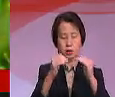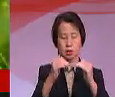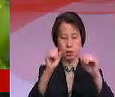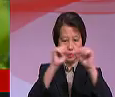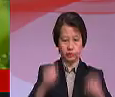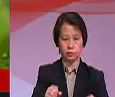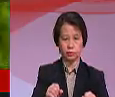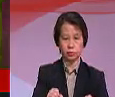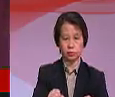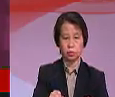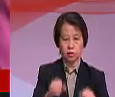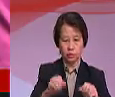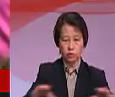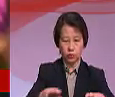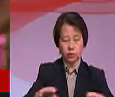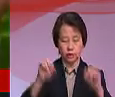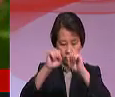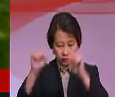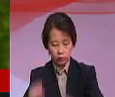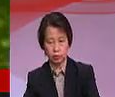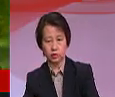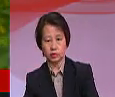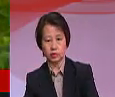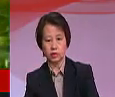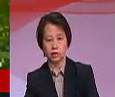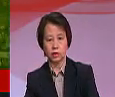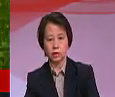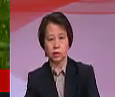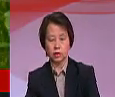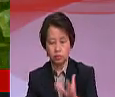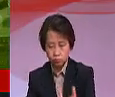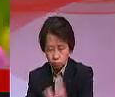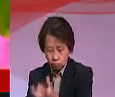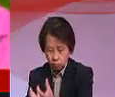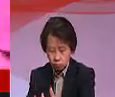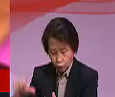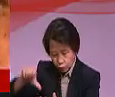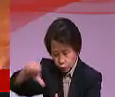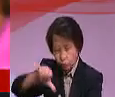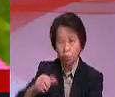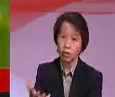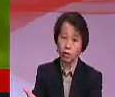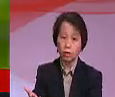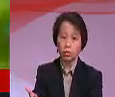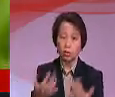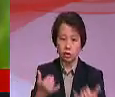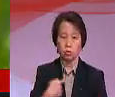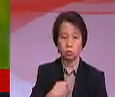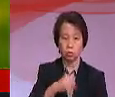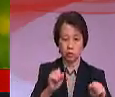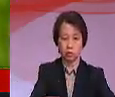sistem fertigasi, kita boleh upgrade kepada sistem hidroponik. Fertigasi sekarang kita boleh